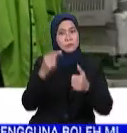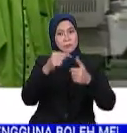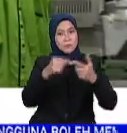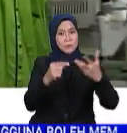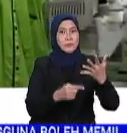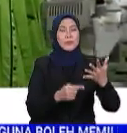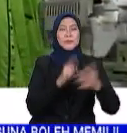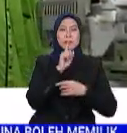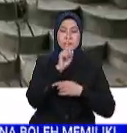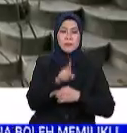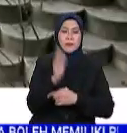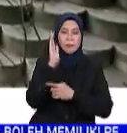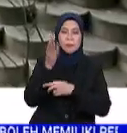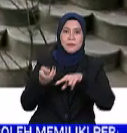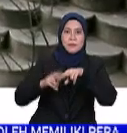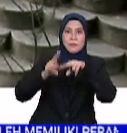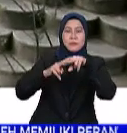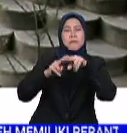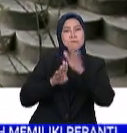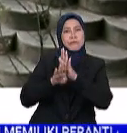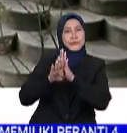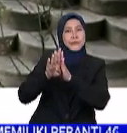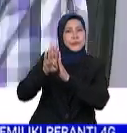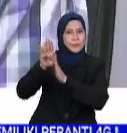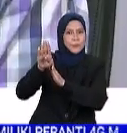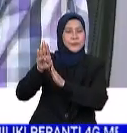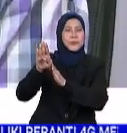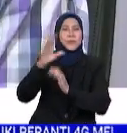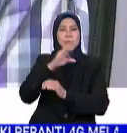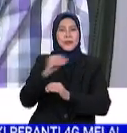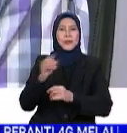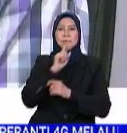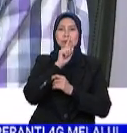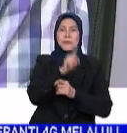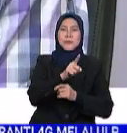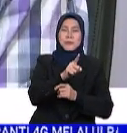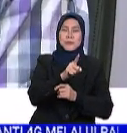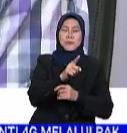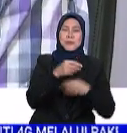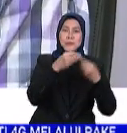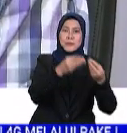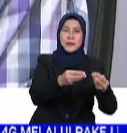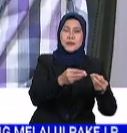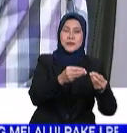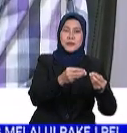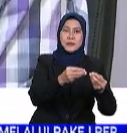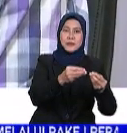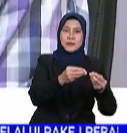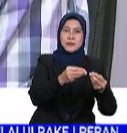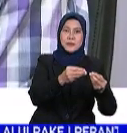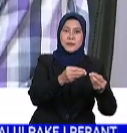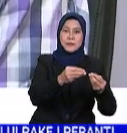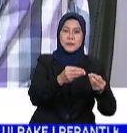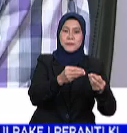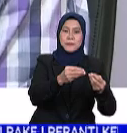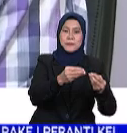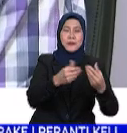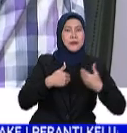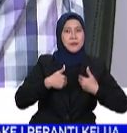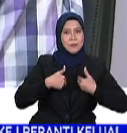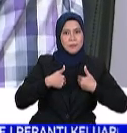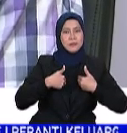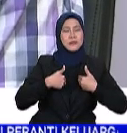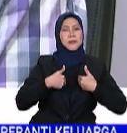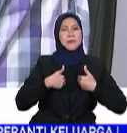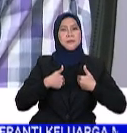ini sudah pasti akan meningkatkan pertumbuhan ekonomi dan ianya sudah pasti memberi kesan ataupun mempunyai